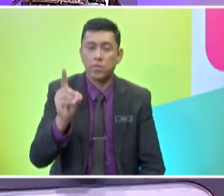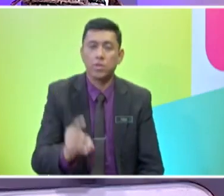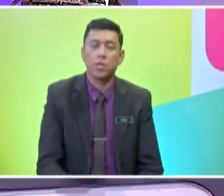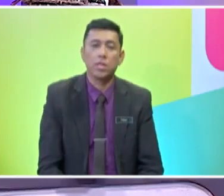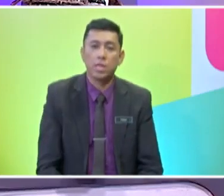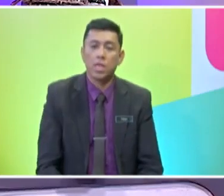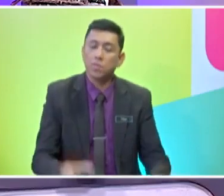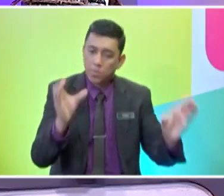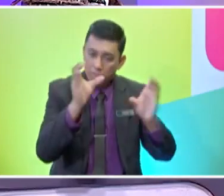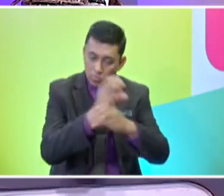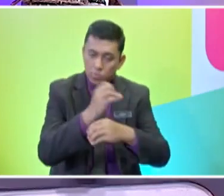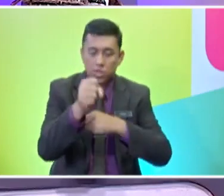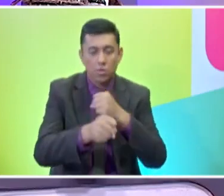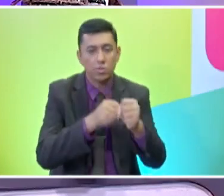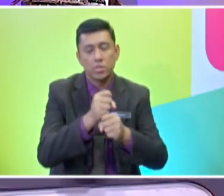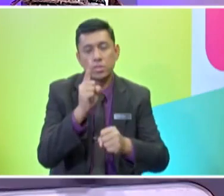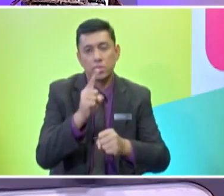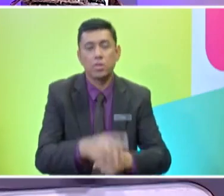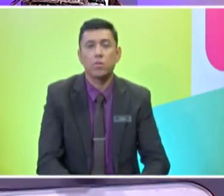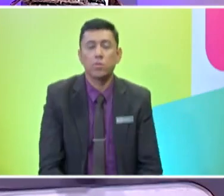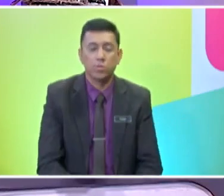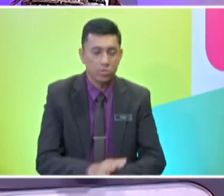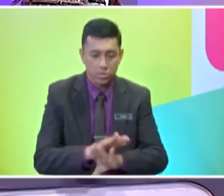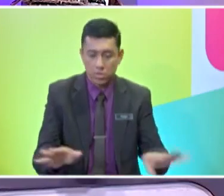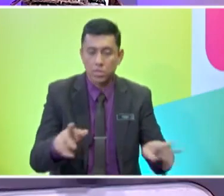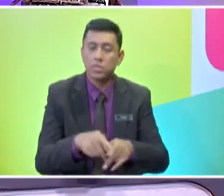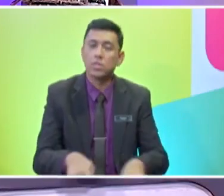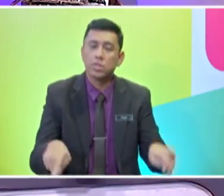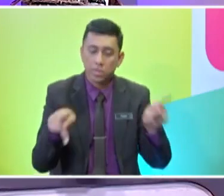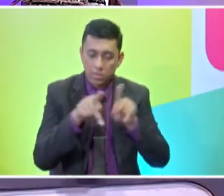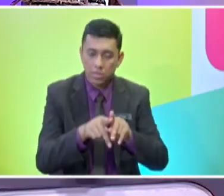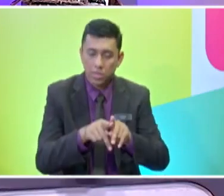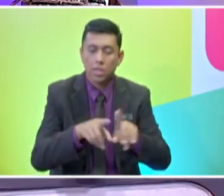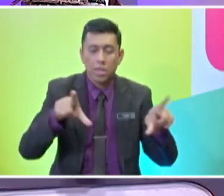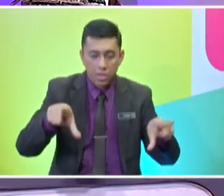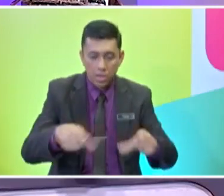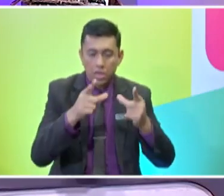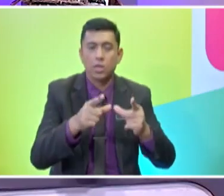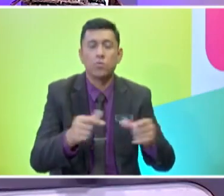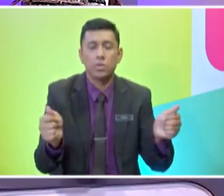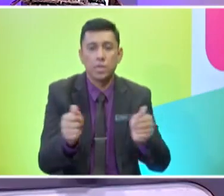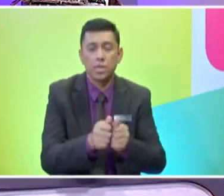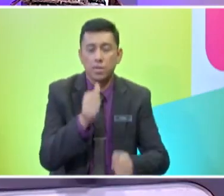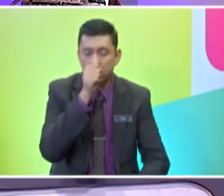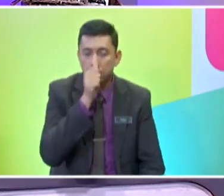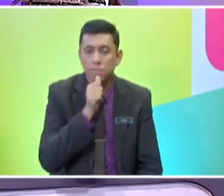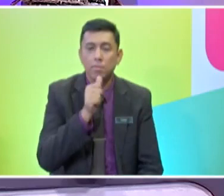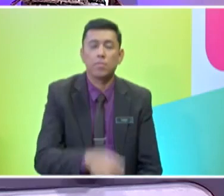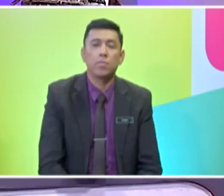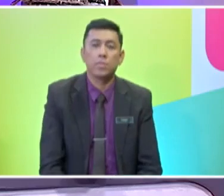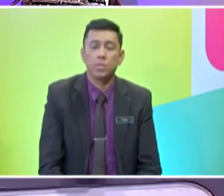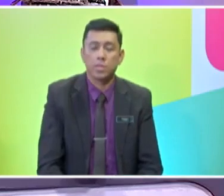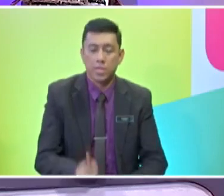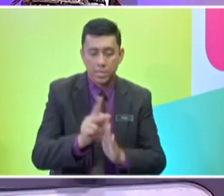agak mencabarkan untuk tahun satu jadi tidak perlu apa-apa lakukan dengan asabar sebab yang penting ilah